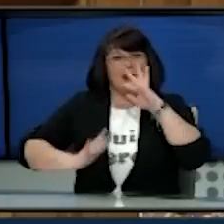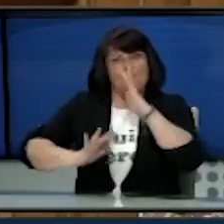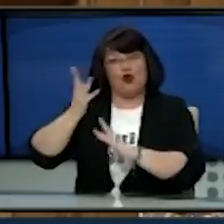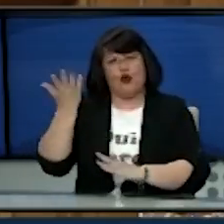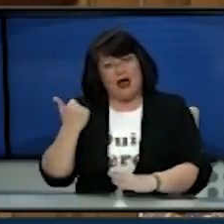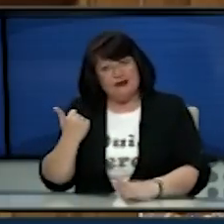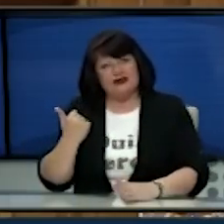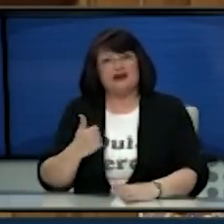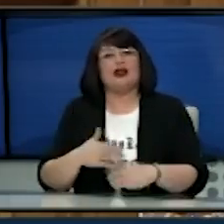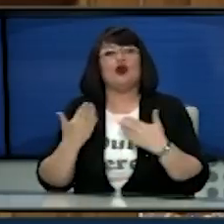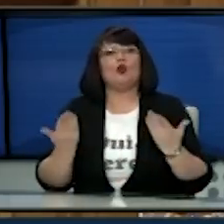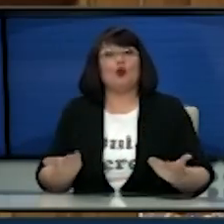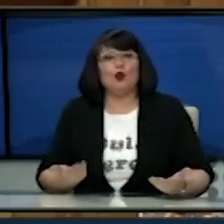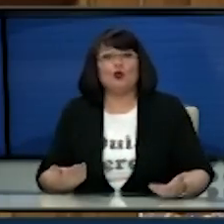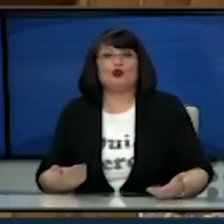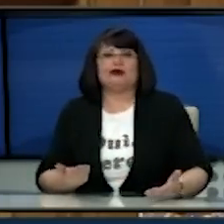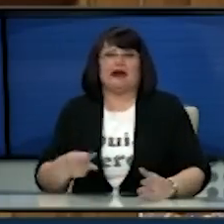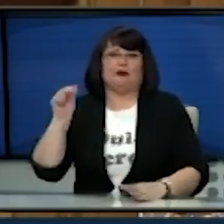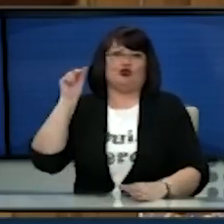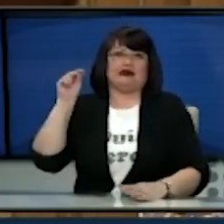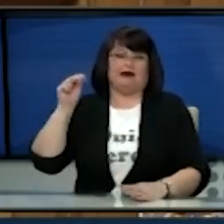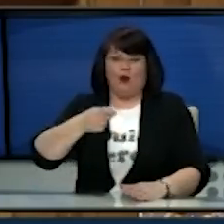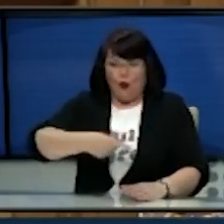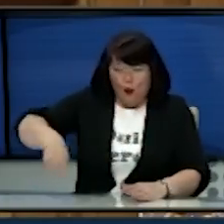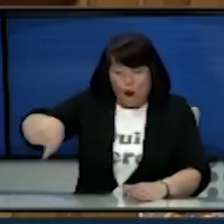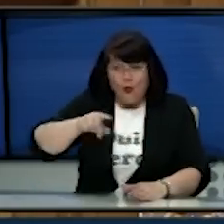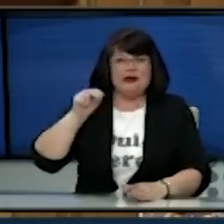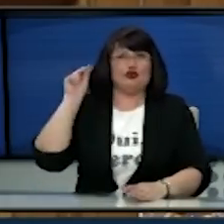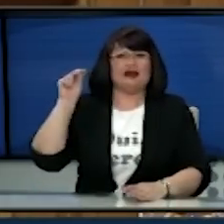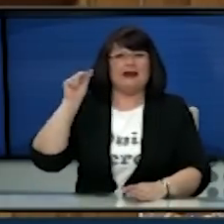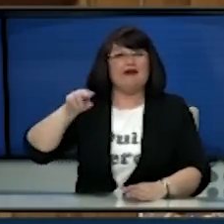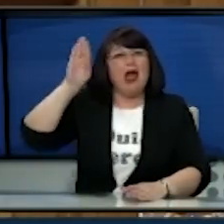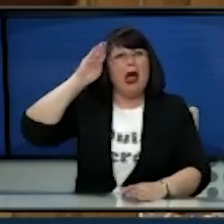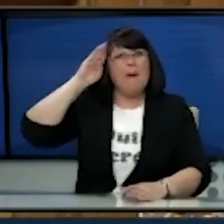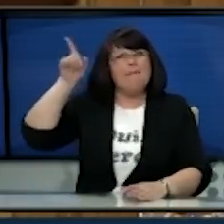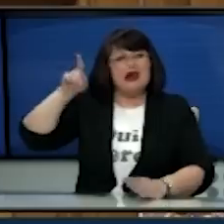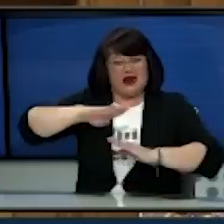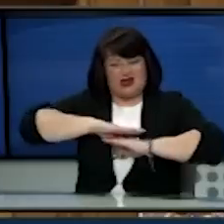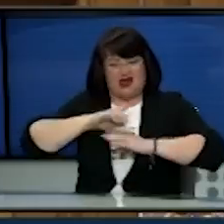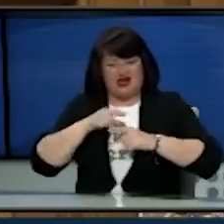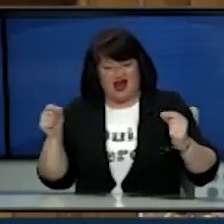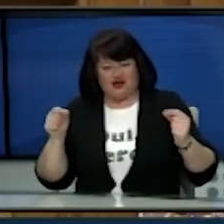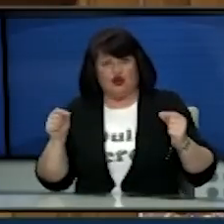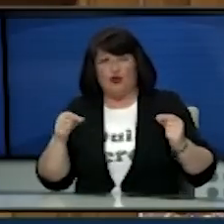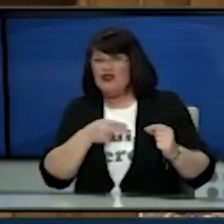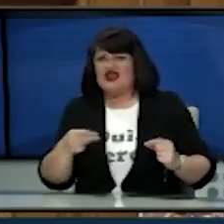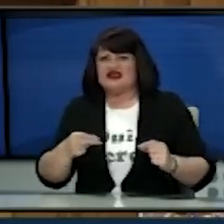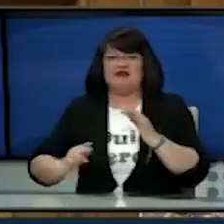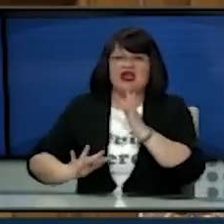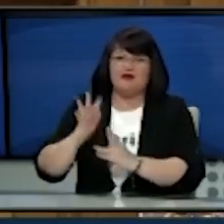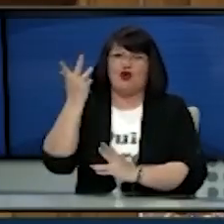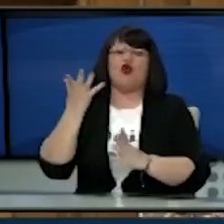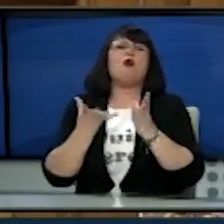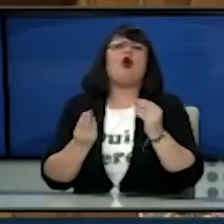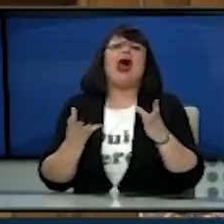προοδευτική. Ούτε οι δεσμεύσεις όλων σας στη ΣΥΠΑ και στο ΝΑΤΟ είναι πρόοδος. Μπορώ να σας